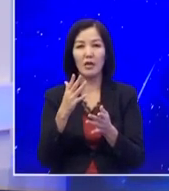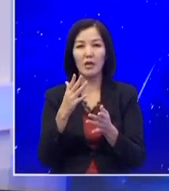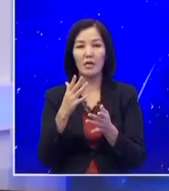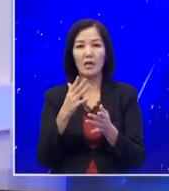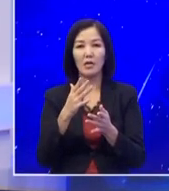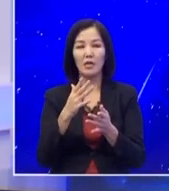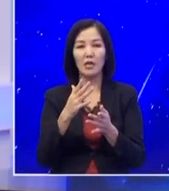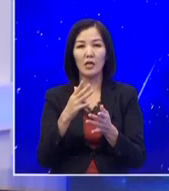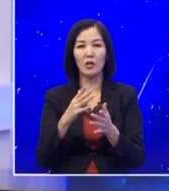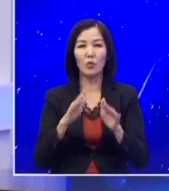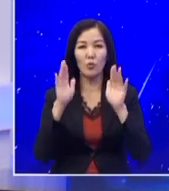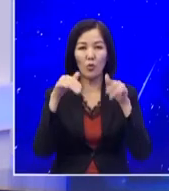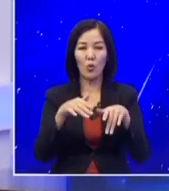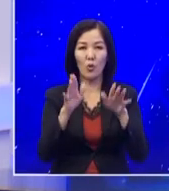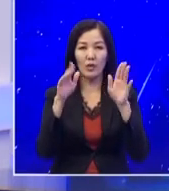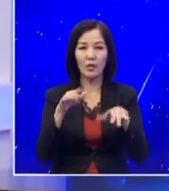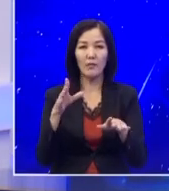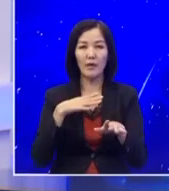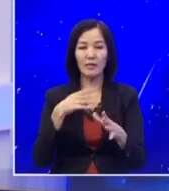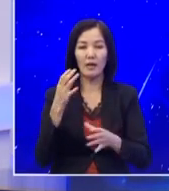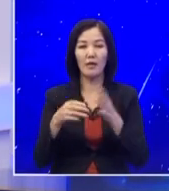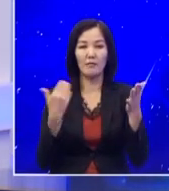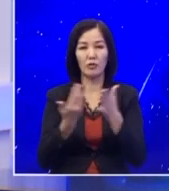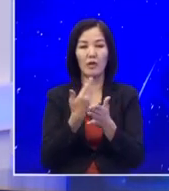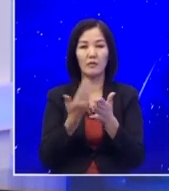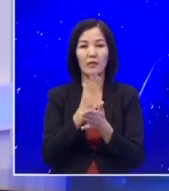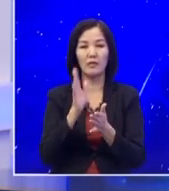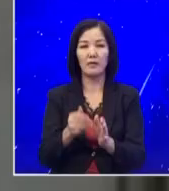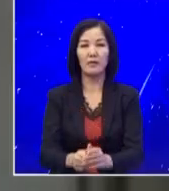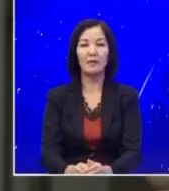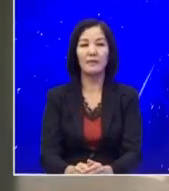толқынды бағындырды. Осы және өзге де әлем жаңалықтары келесі топтамада.